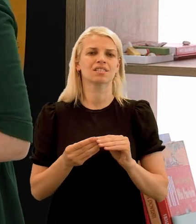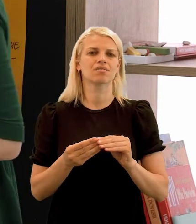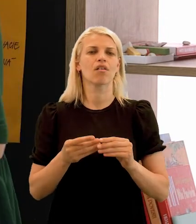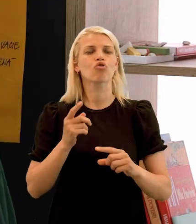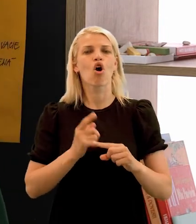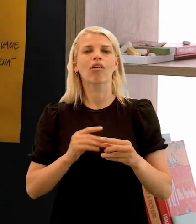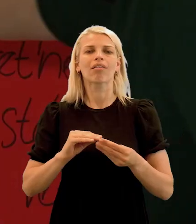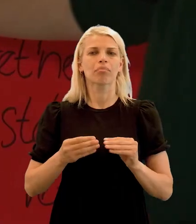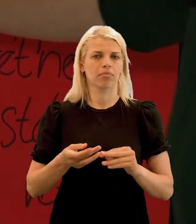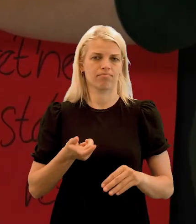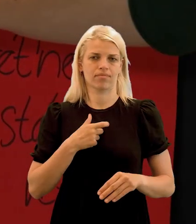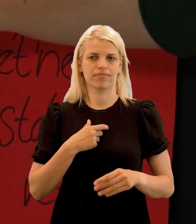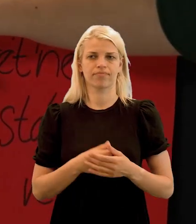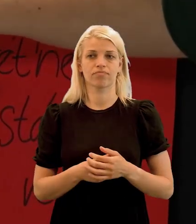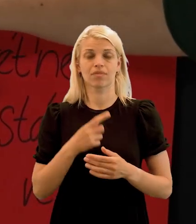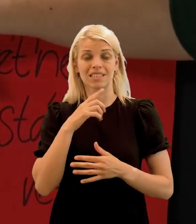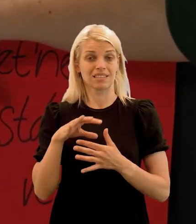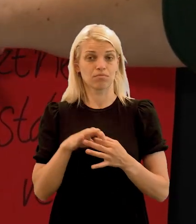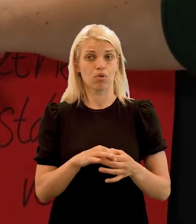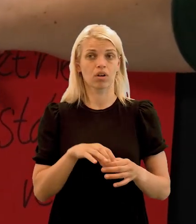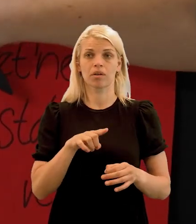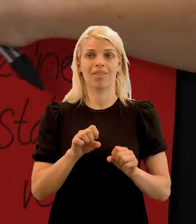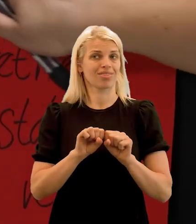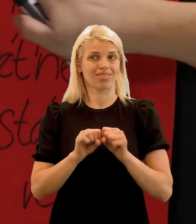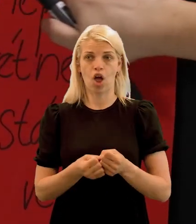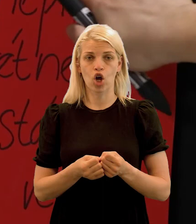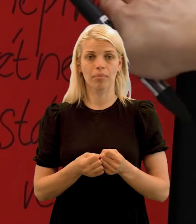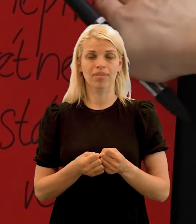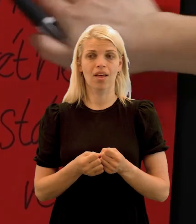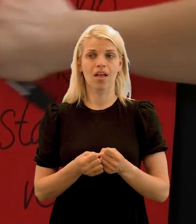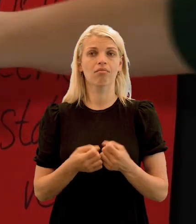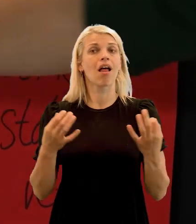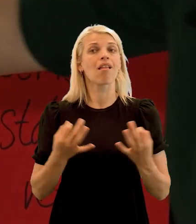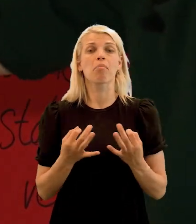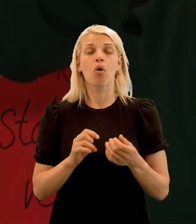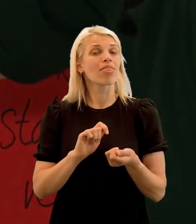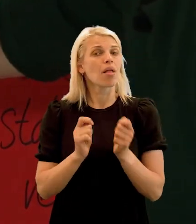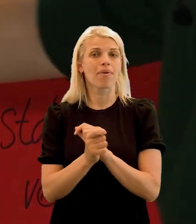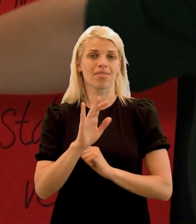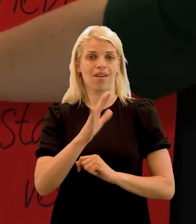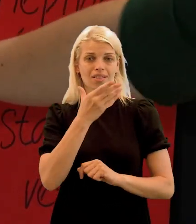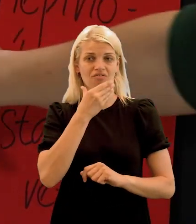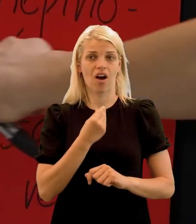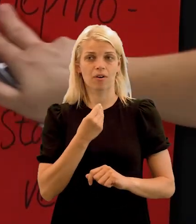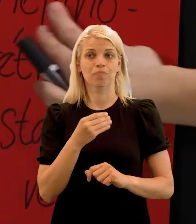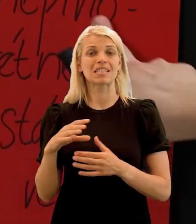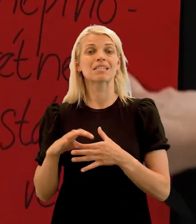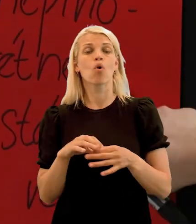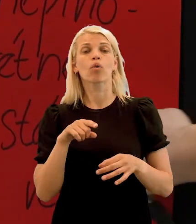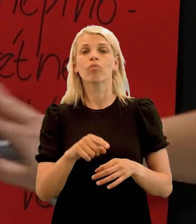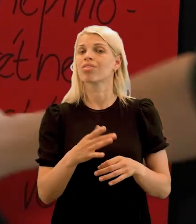konkrétnym predmetom. Spojky sú neohybné, lebo nemenia svoj tvar. Spojky